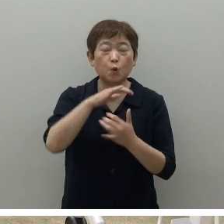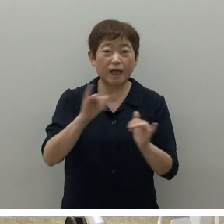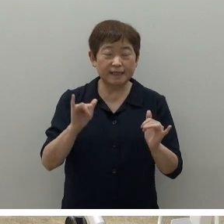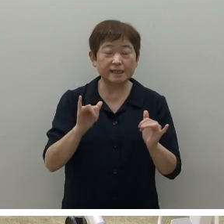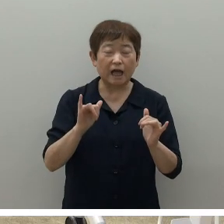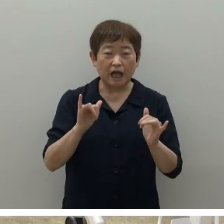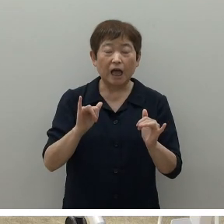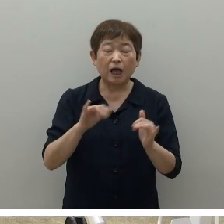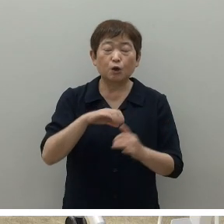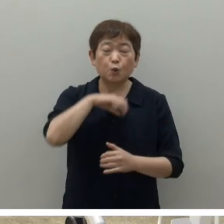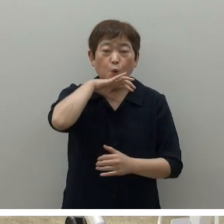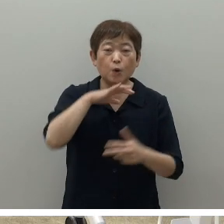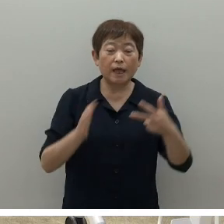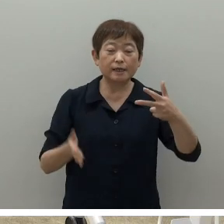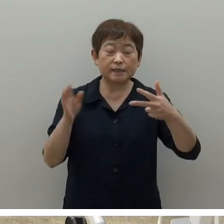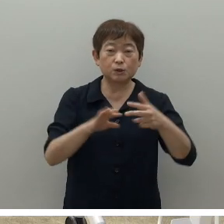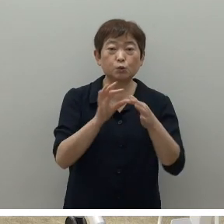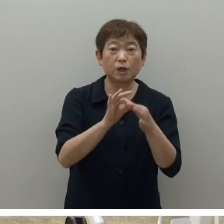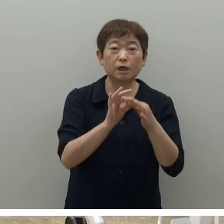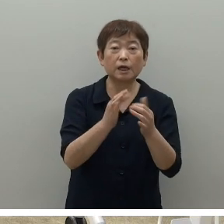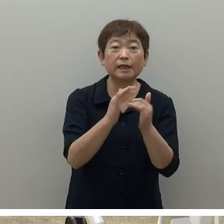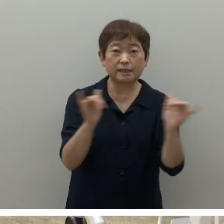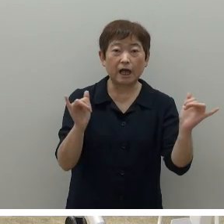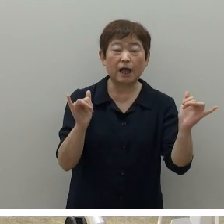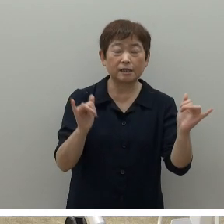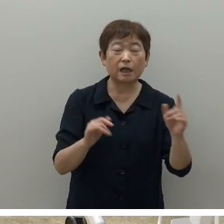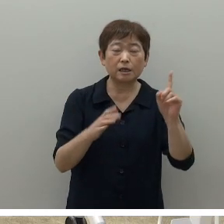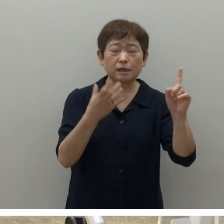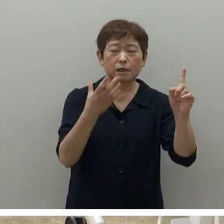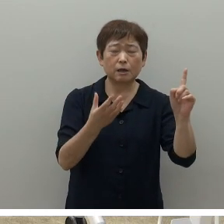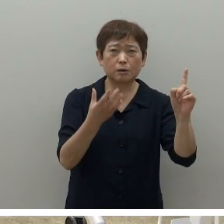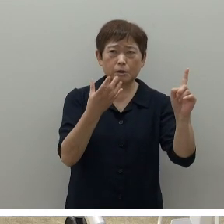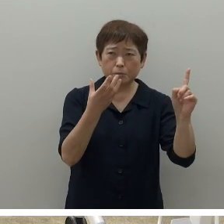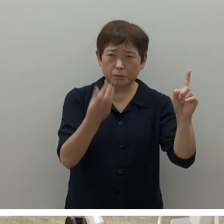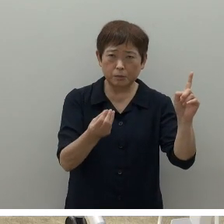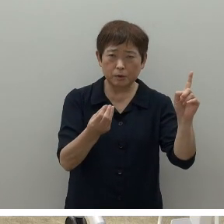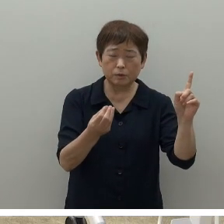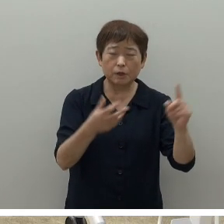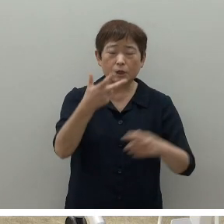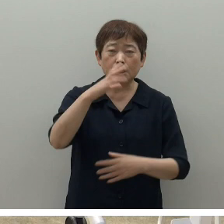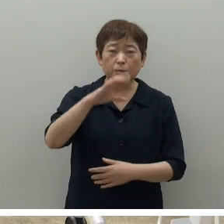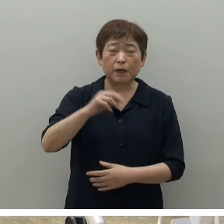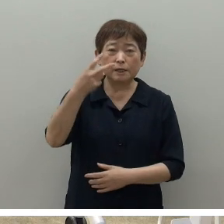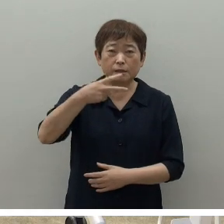高齢者施設等従事者で1回目の接種が終了した方が